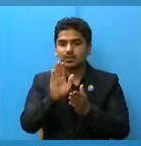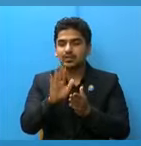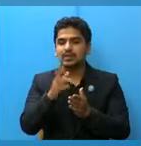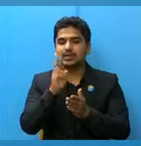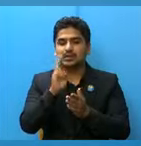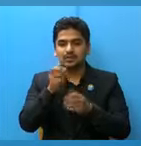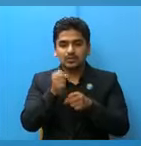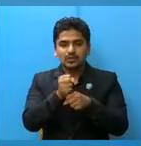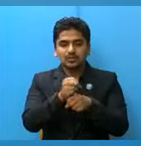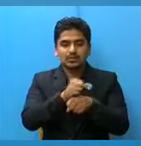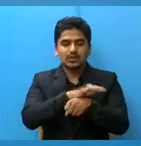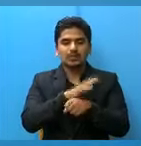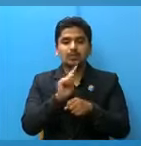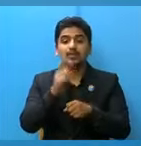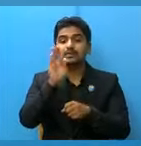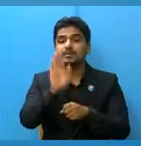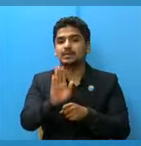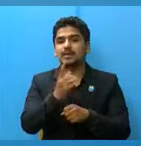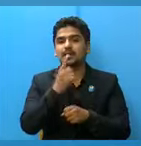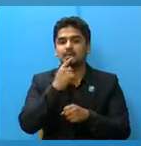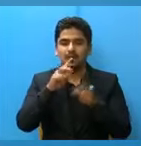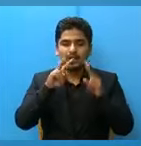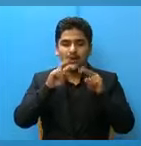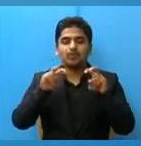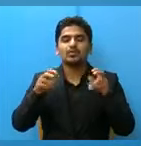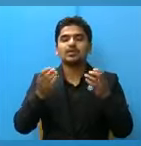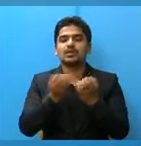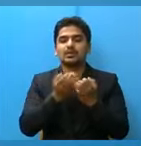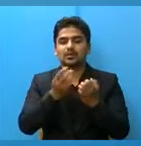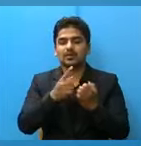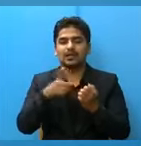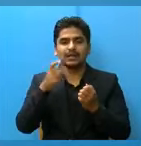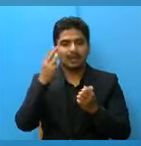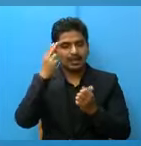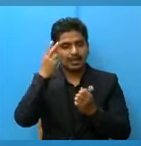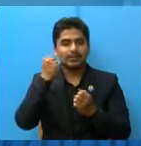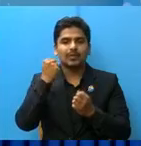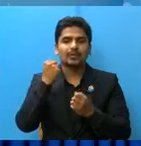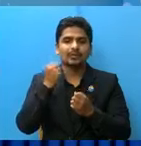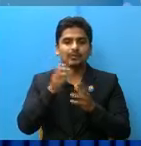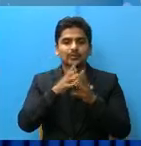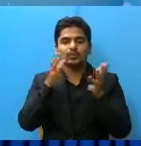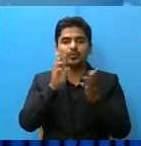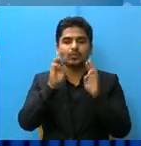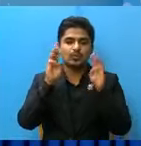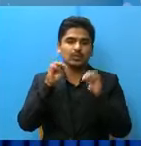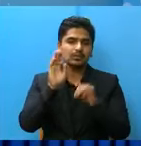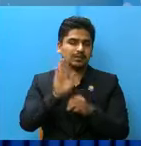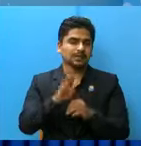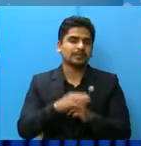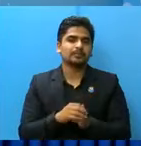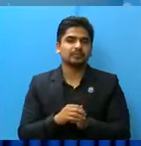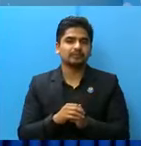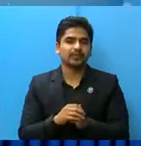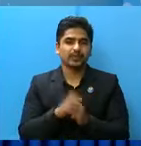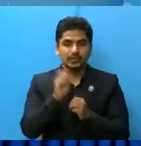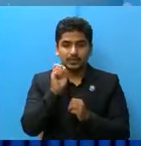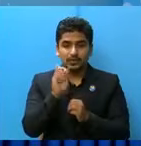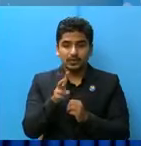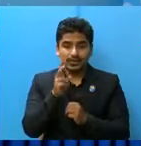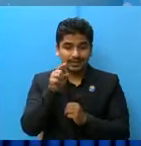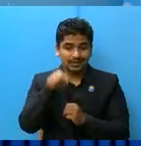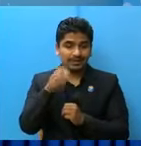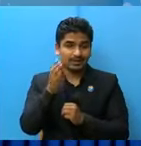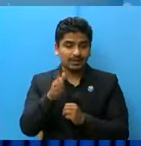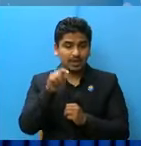संग्रमान कहते शार्वय गारना लाई पता लाउन लाई तो थुलोब महत्त छा तो यहले चाहिए